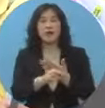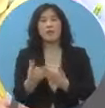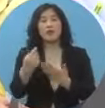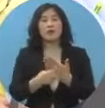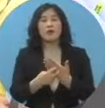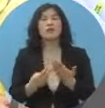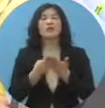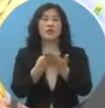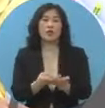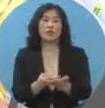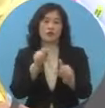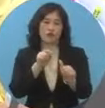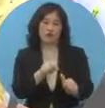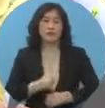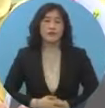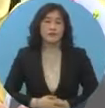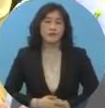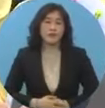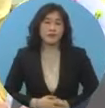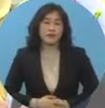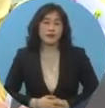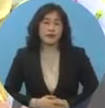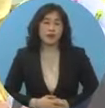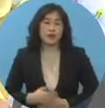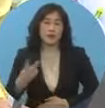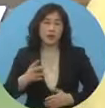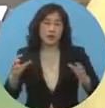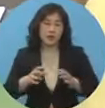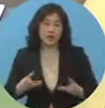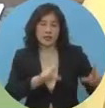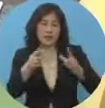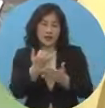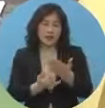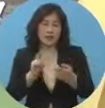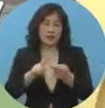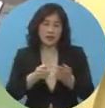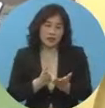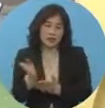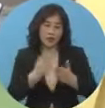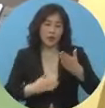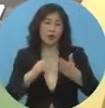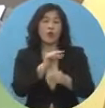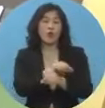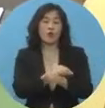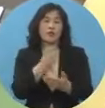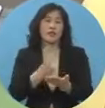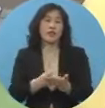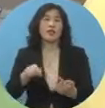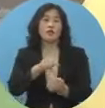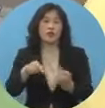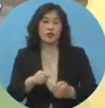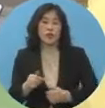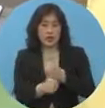조치했습니다 전남도는 또 집단 생활 시세를 대상으로 전담 공무원 죄를 운영합니다 간부급